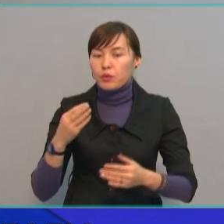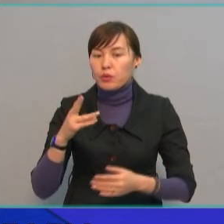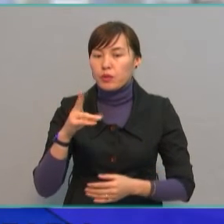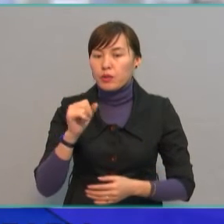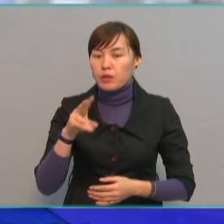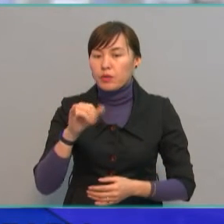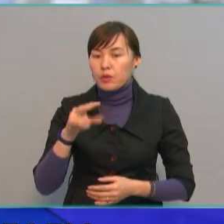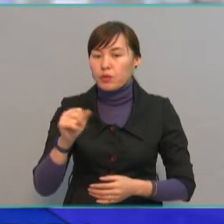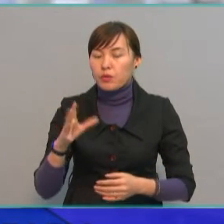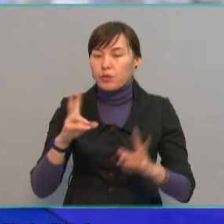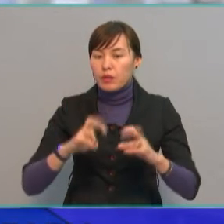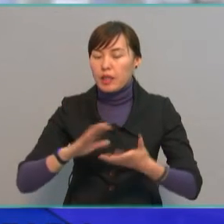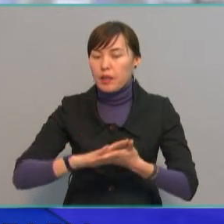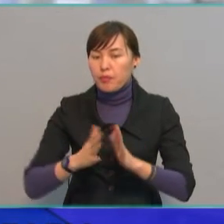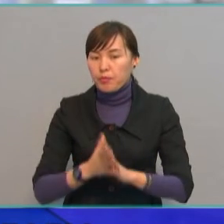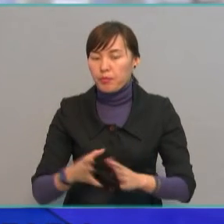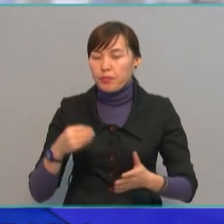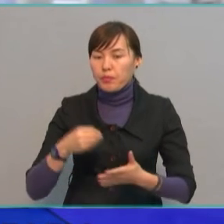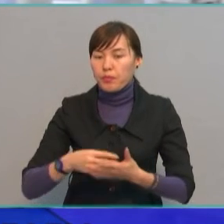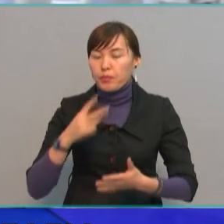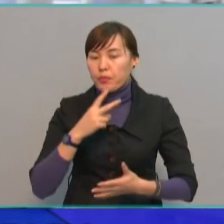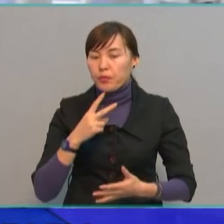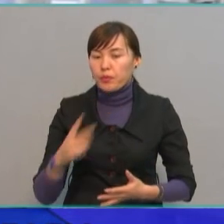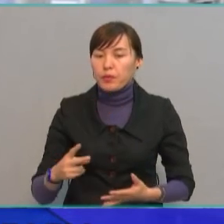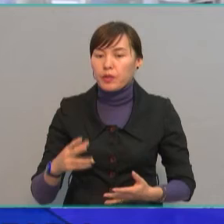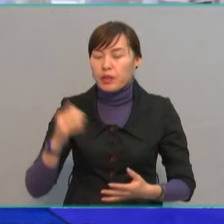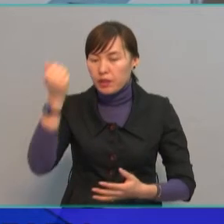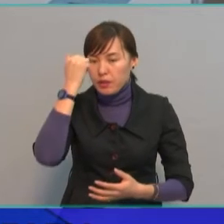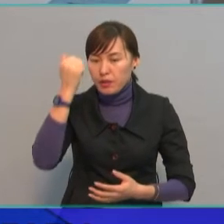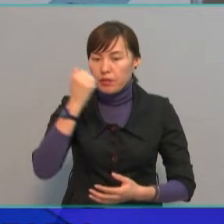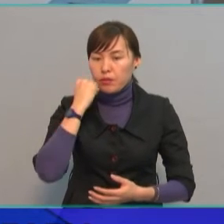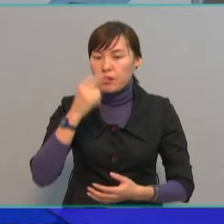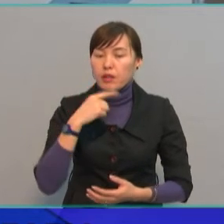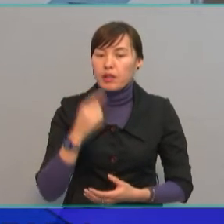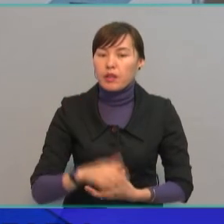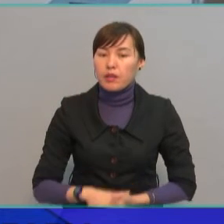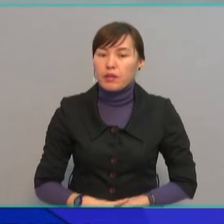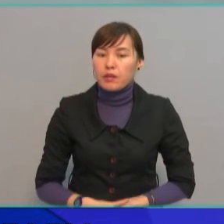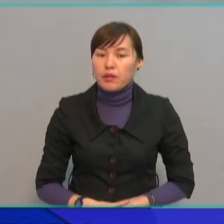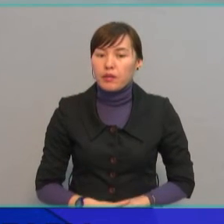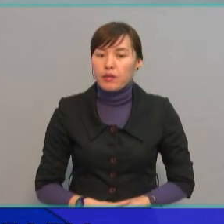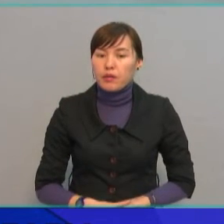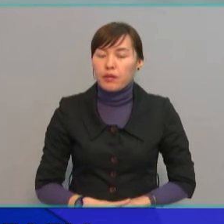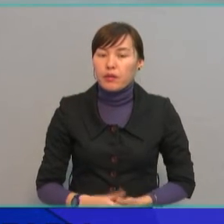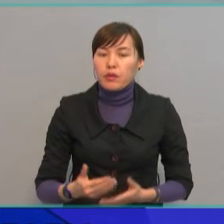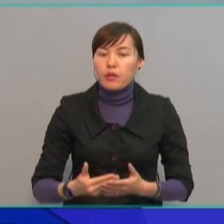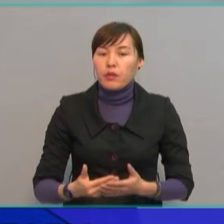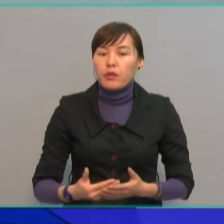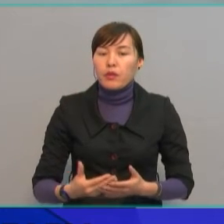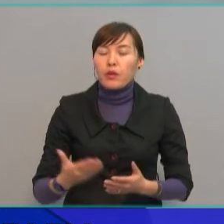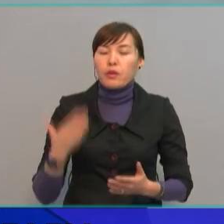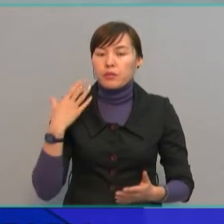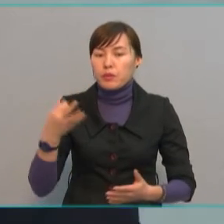Өмірзақ Естайұлының сарабдал саясатына оң көзқарас танытып алғыстарын айтты. Ол кісі бұрыннан облыста бұрында істеп кеткен